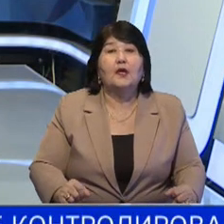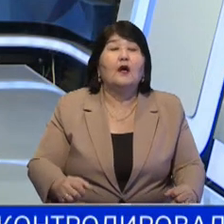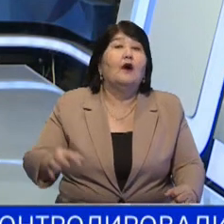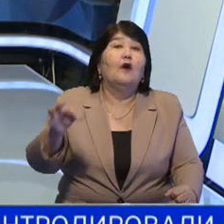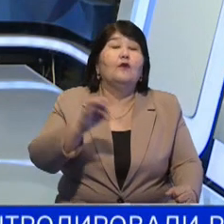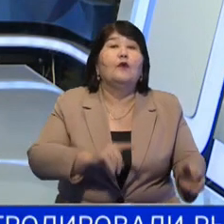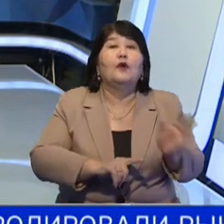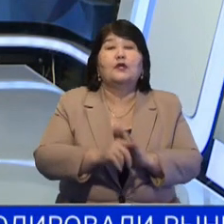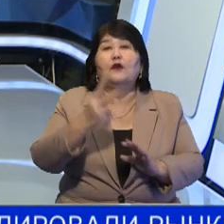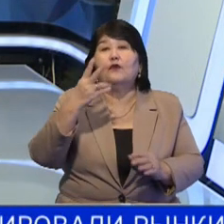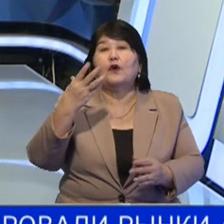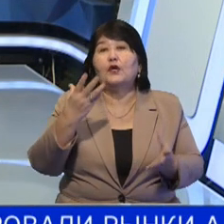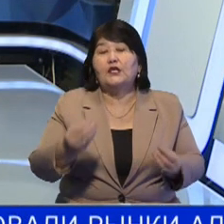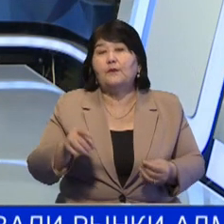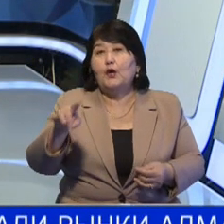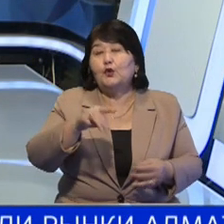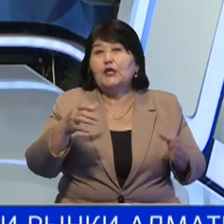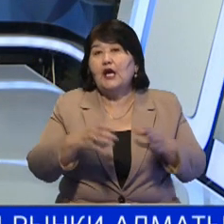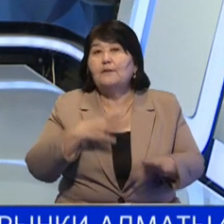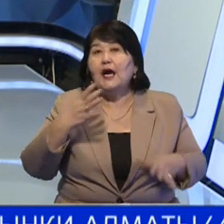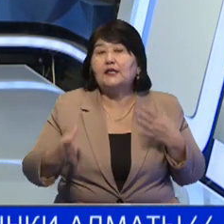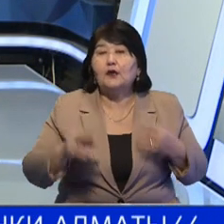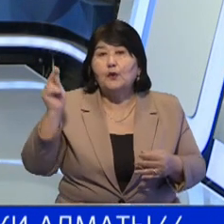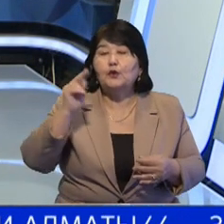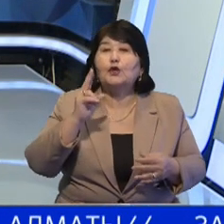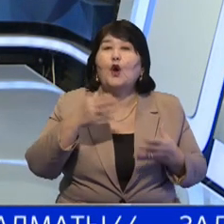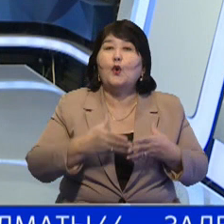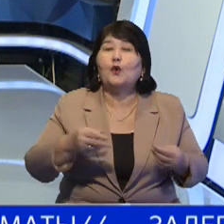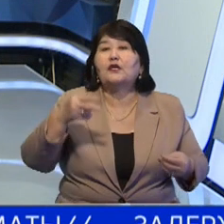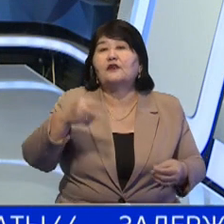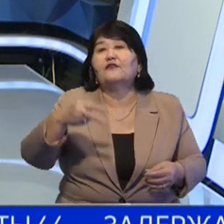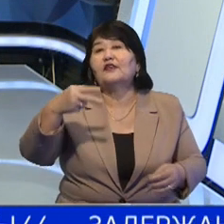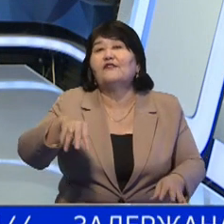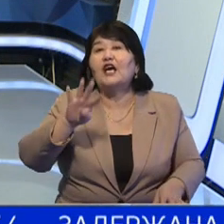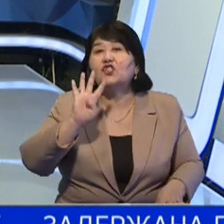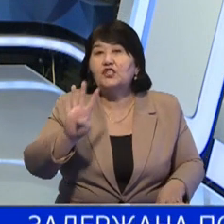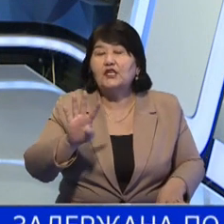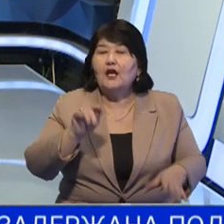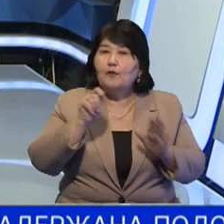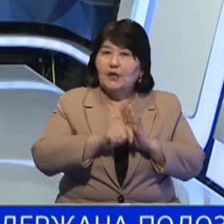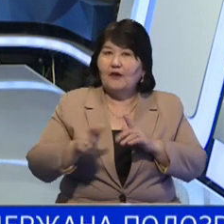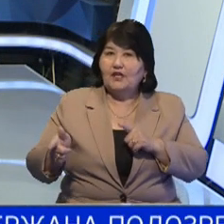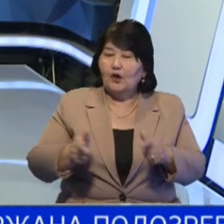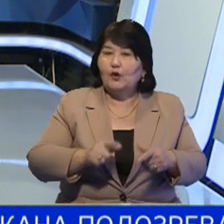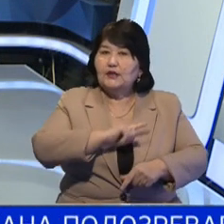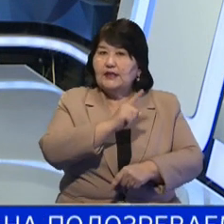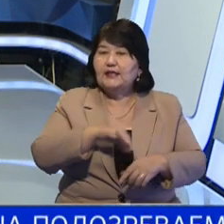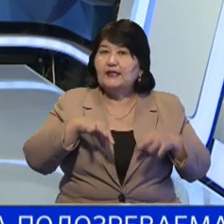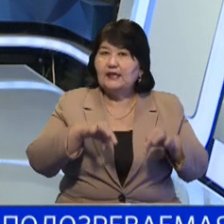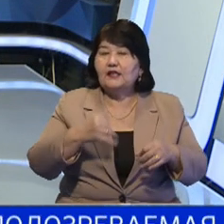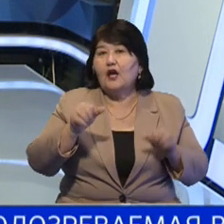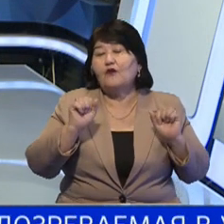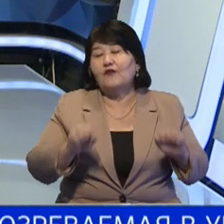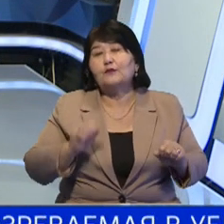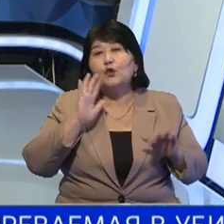в области стартовали двухдневные Республиканской командные штабные учение кте 2024 проверяется готовность сил и техники к